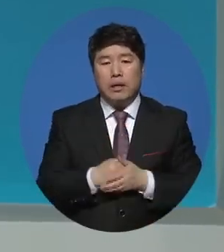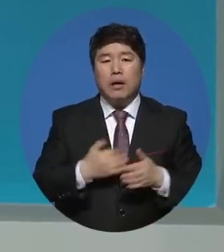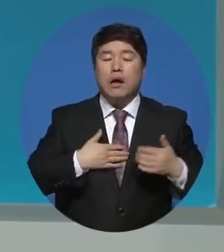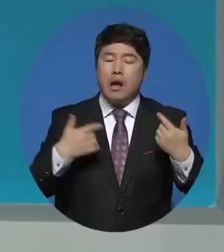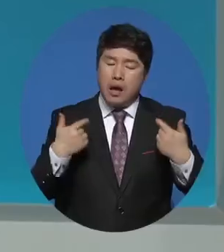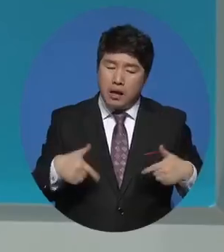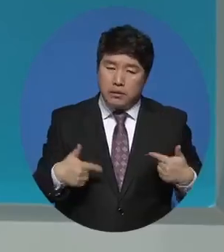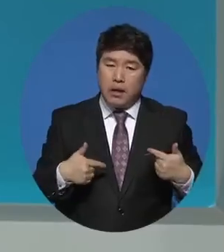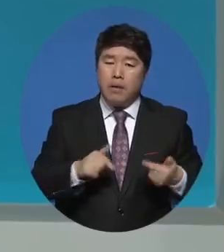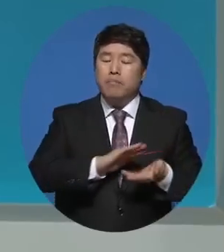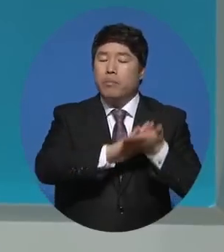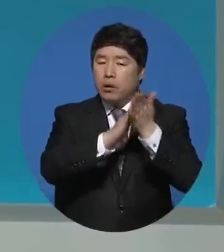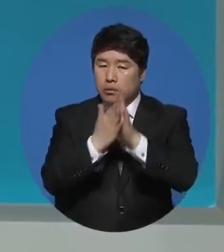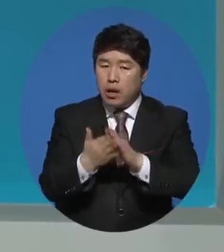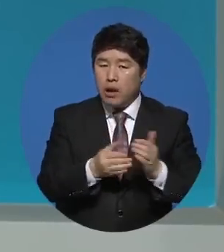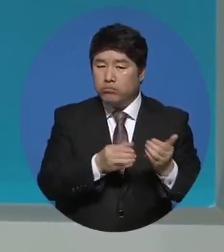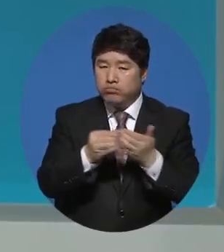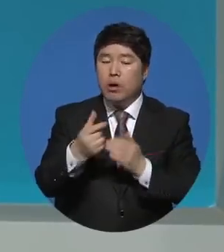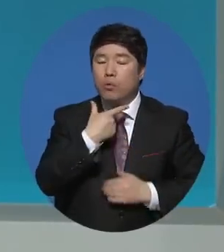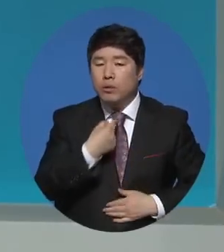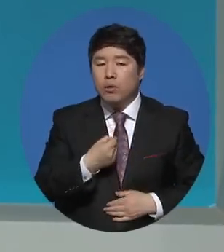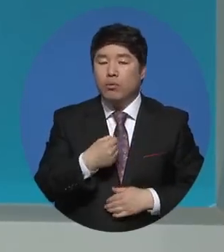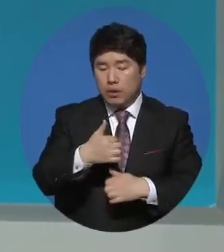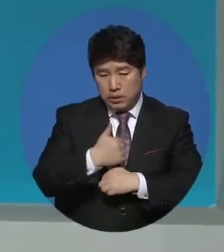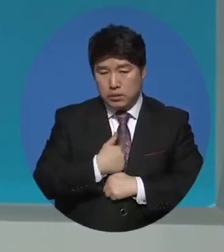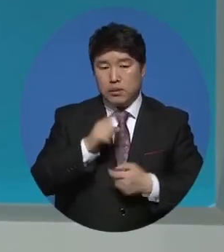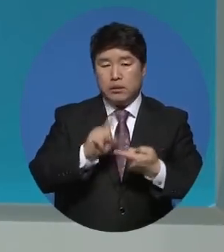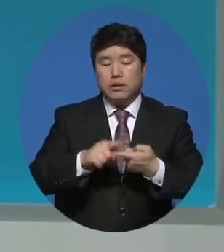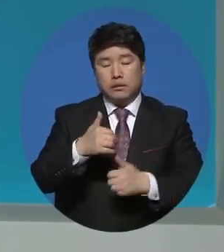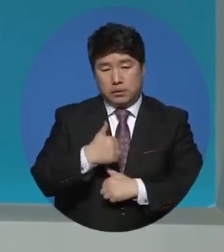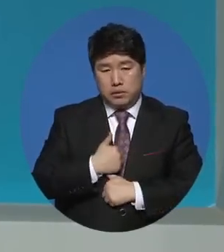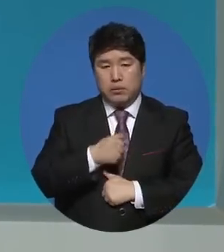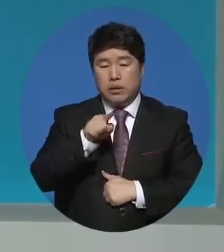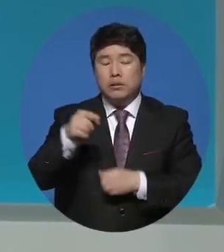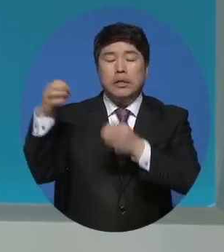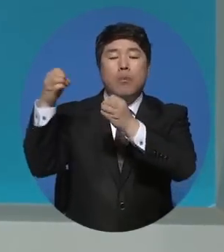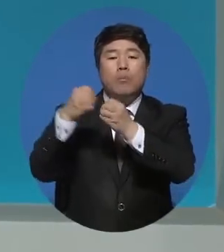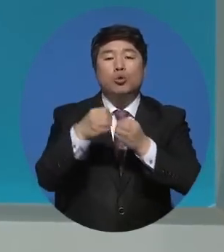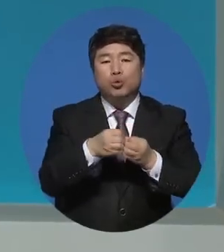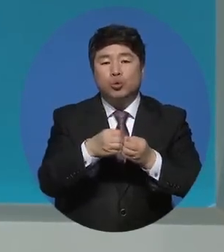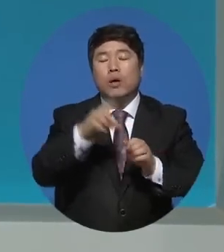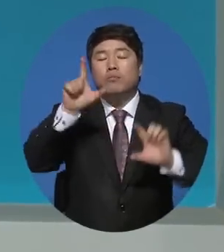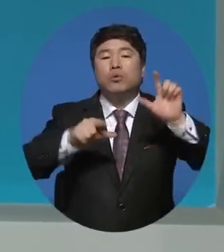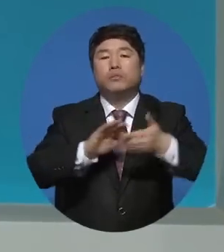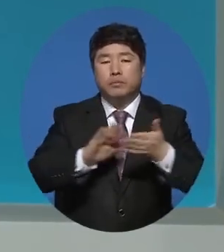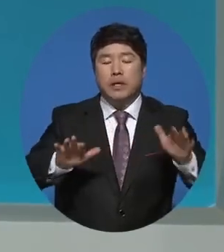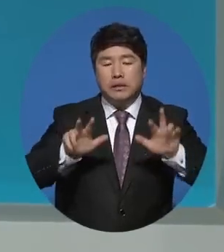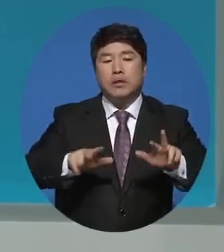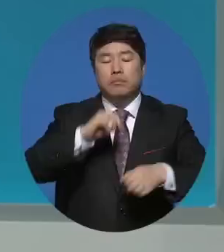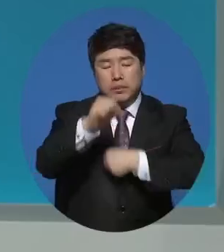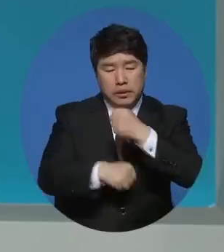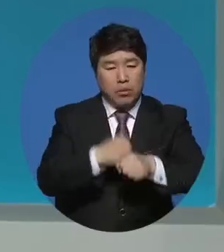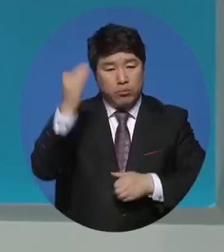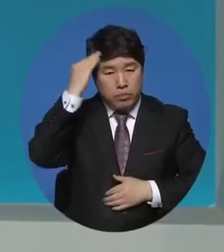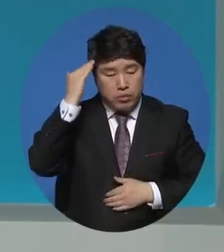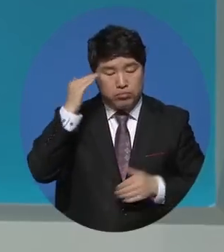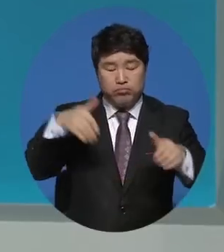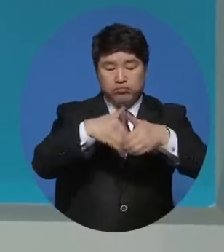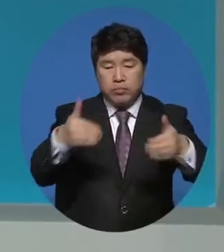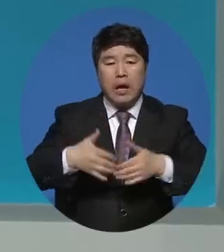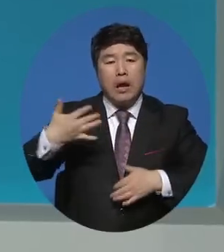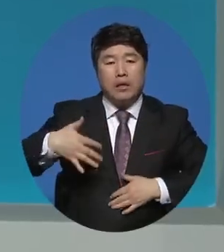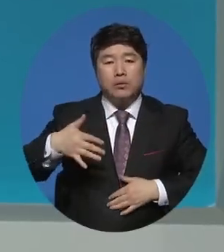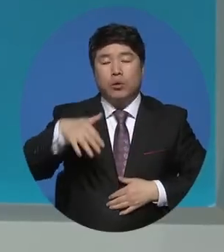변화를 추구하면서도 지킬 것은 지키는 것 이것이 보수의 모습입니다 지금 자유한국당에서 저렇게 아직도